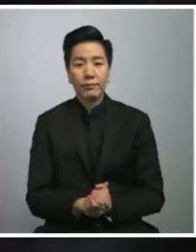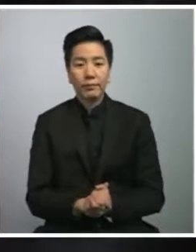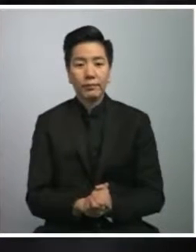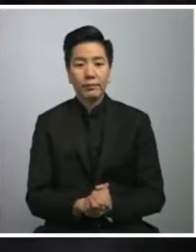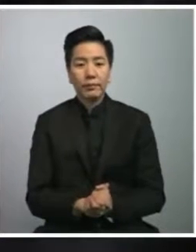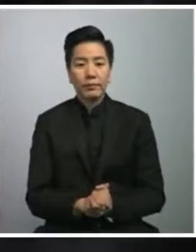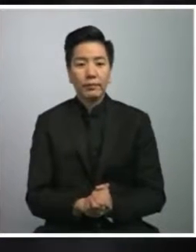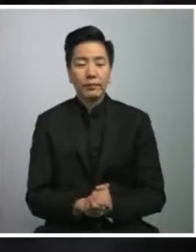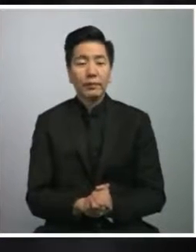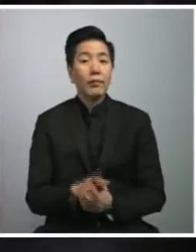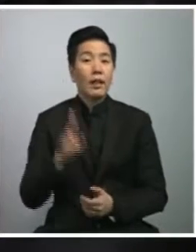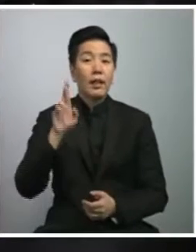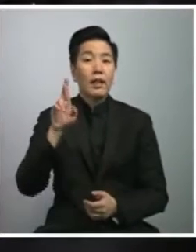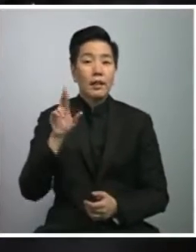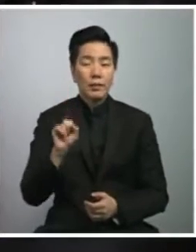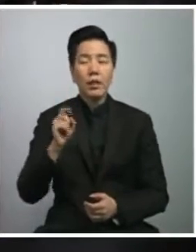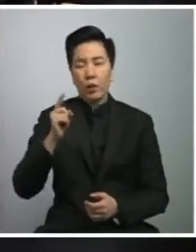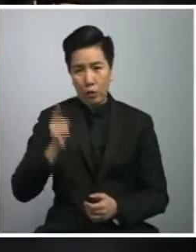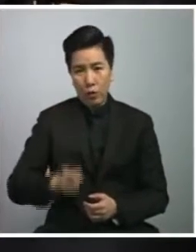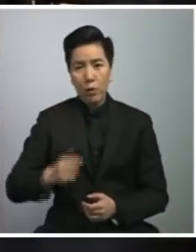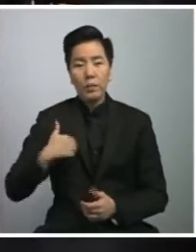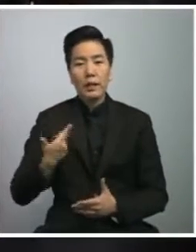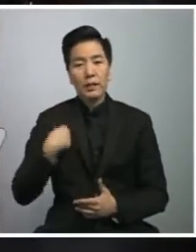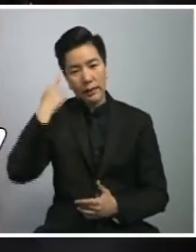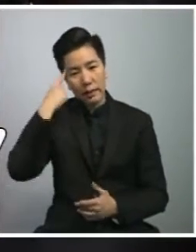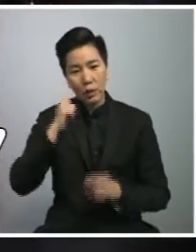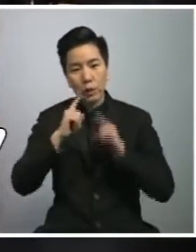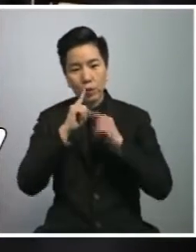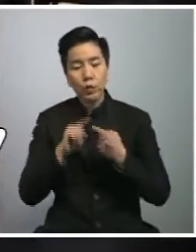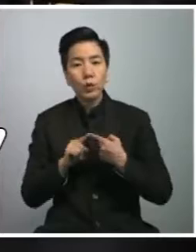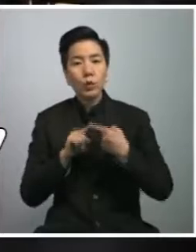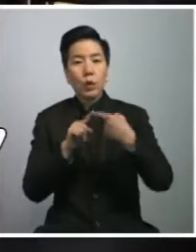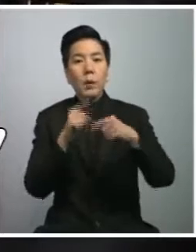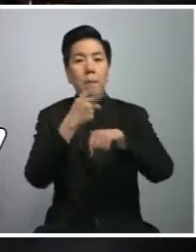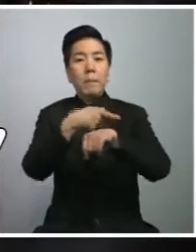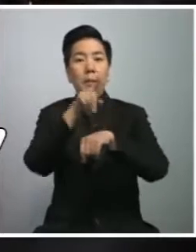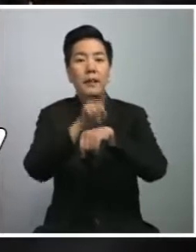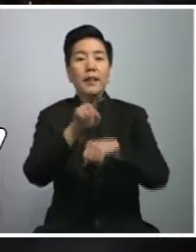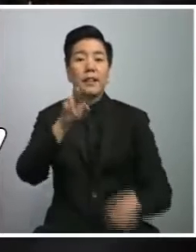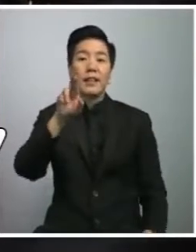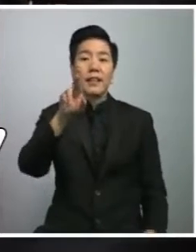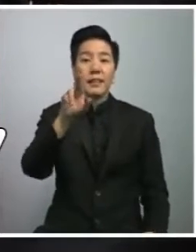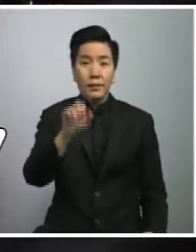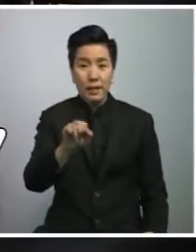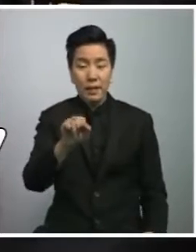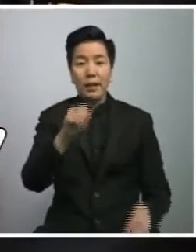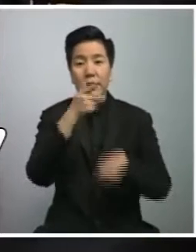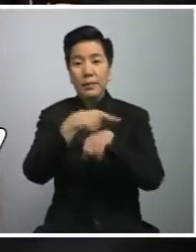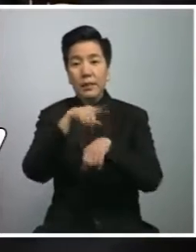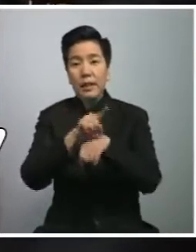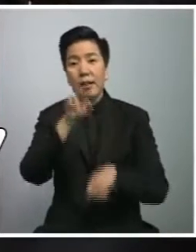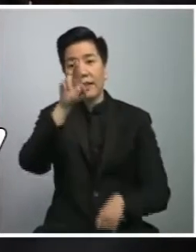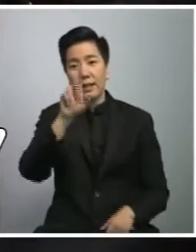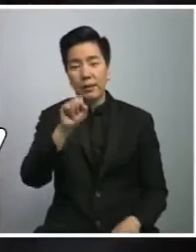ทางสภารัฐสภาเราเนี่ยควรจะมีก็เลยทำเรื่องหารือต่อท่านประธานรัฐสภานะคะและทางท่านประธานรัฐสภา